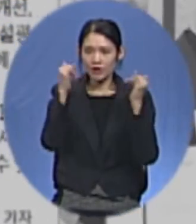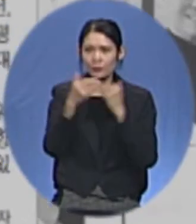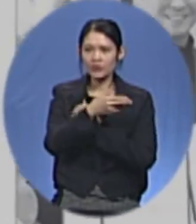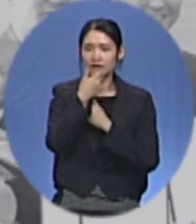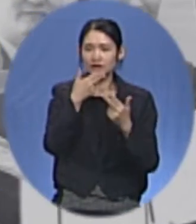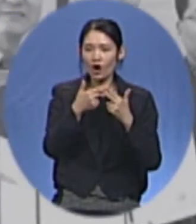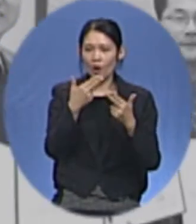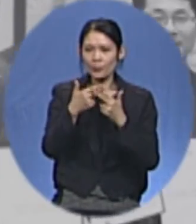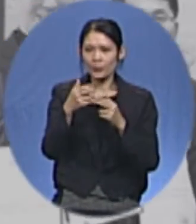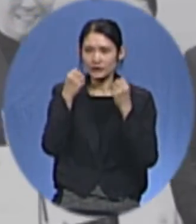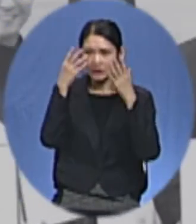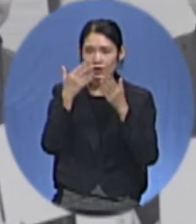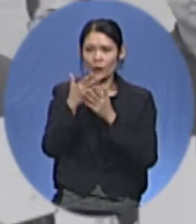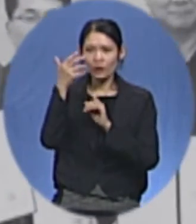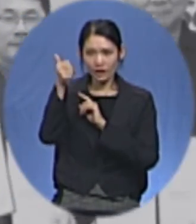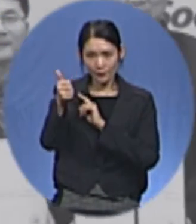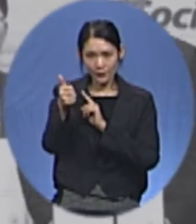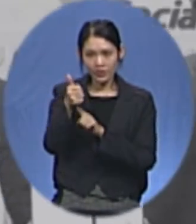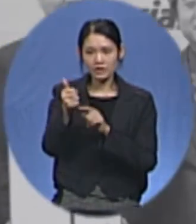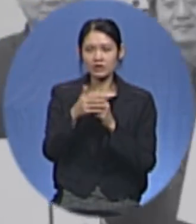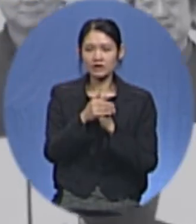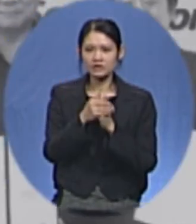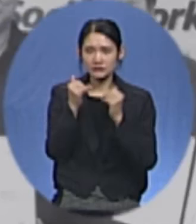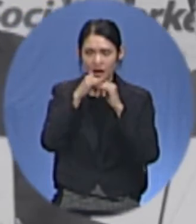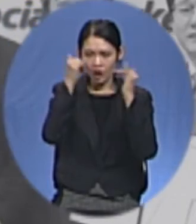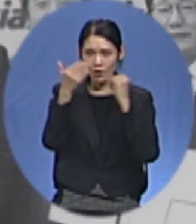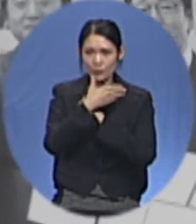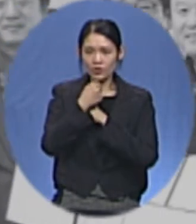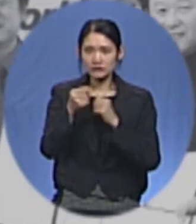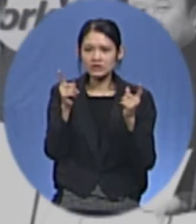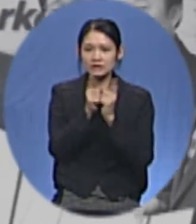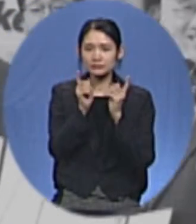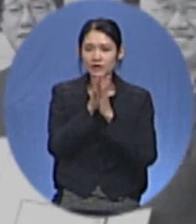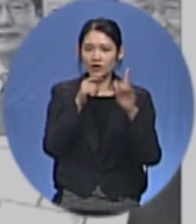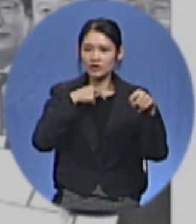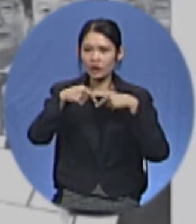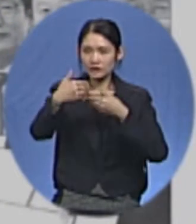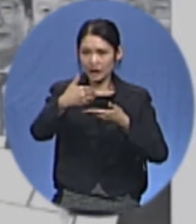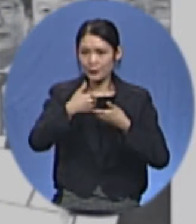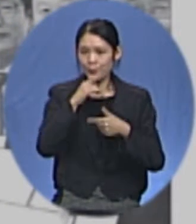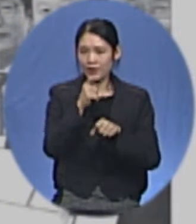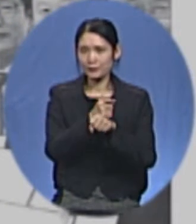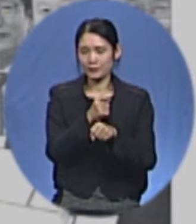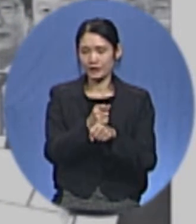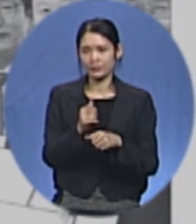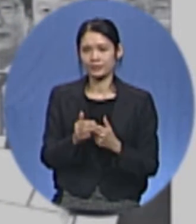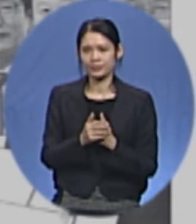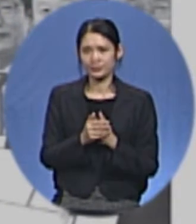한국사회복지사협회 오승환 신임 회장이 사회복지사에게 직접 정책 제안을 받는다는 소식입니다.